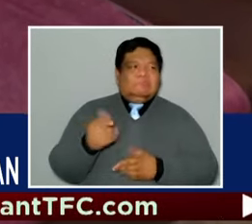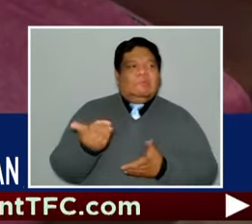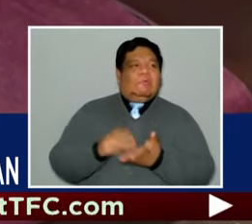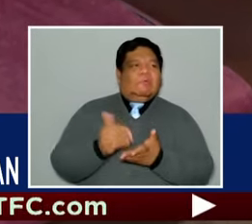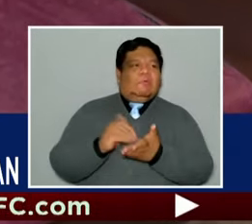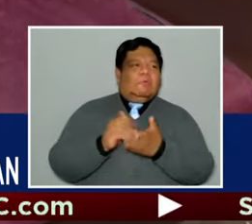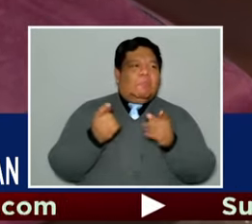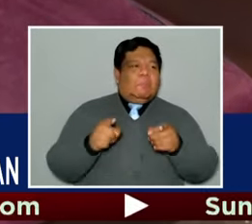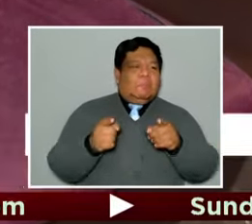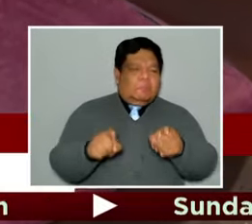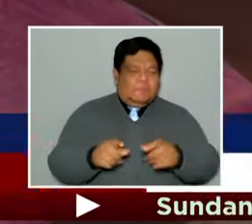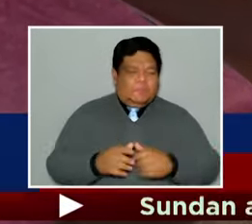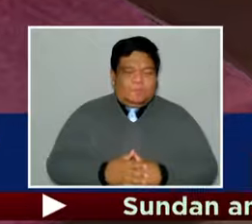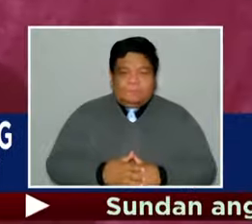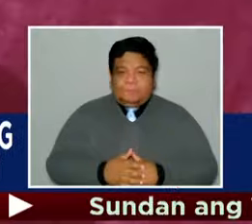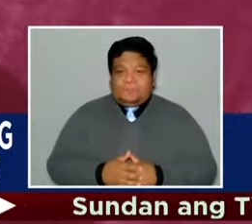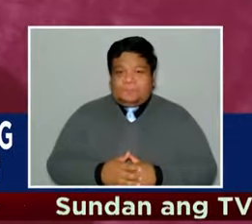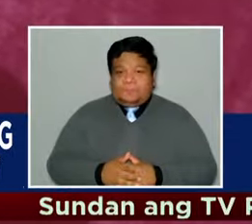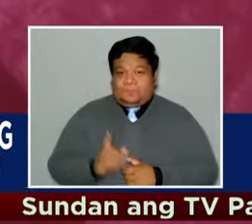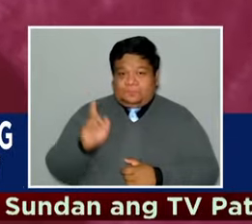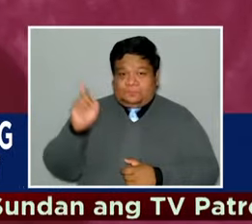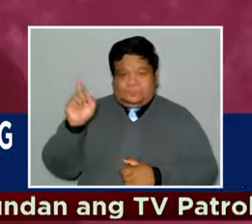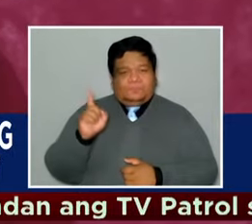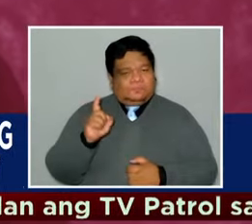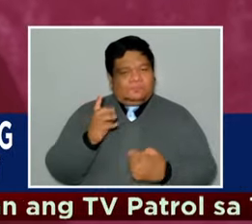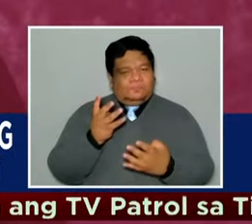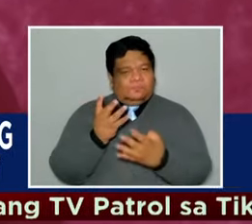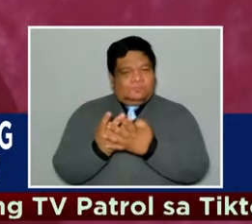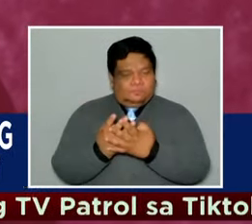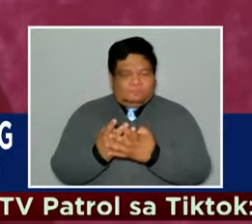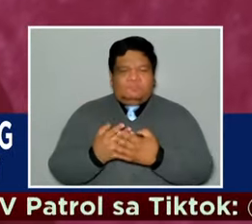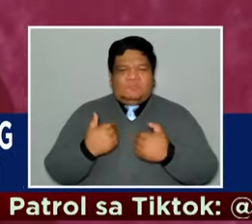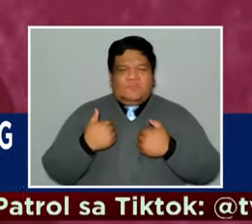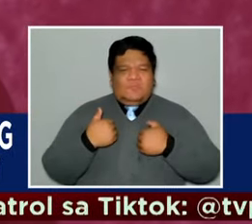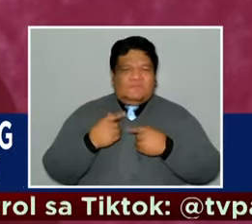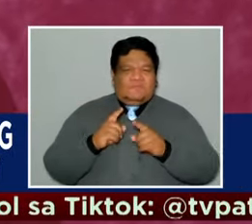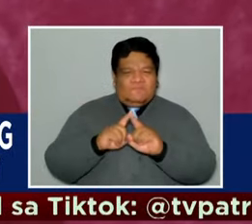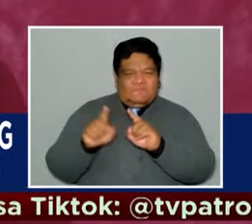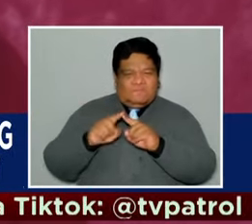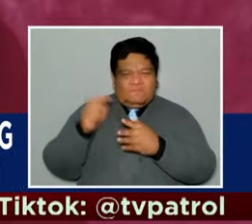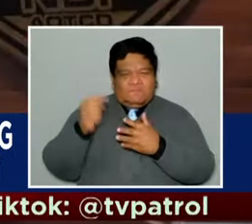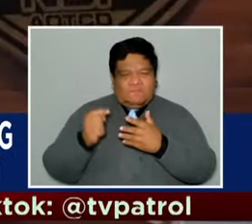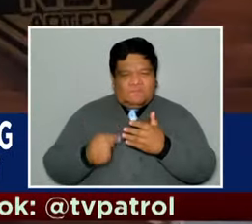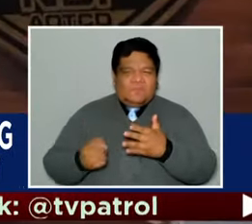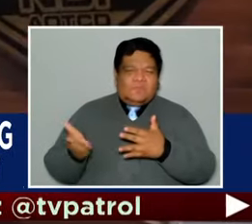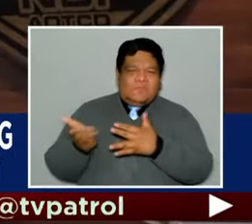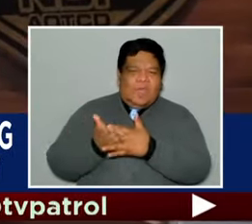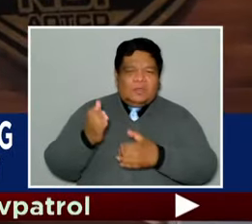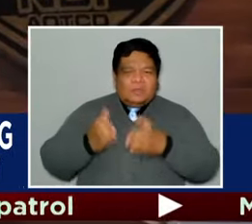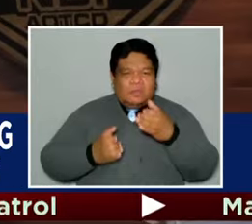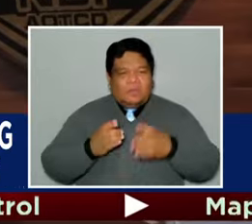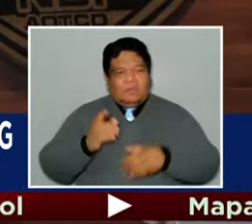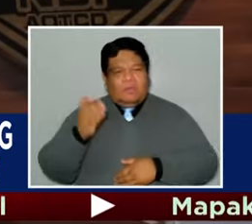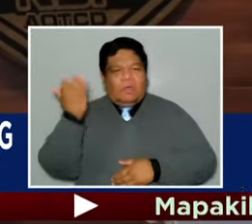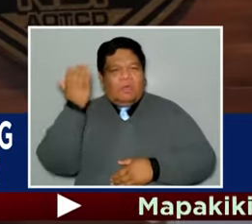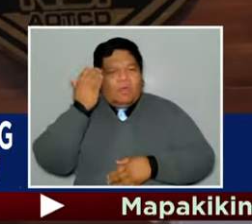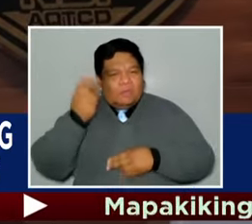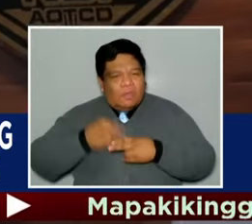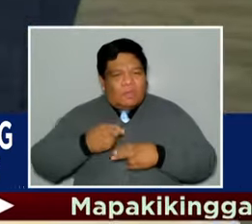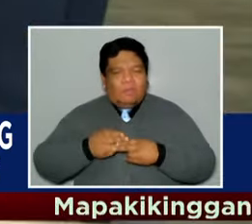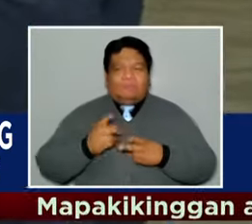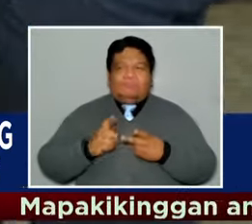ang suspect sa kasong grave coercion, illegal use of alias, use of fictitious name at paglabag sa anti-photo and video voyeurism